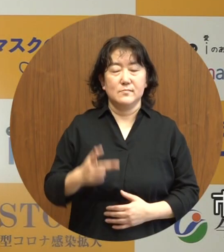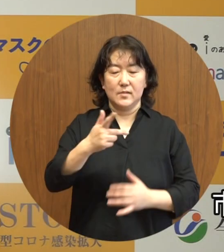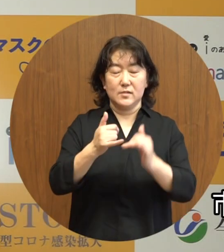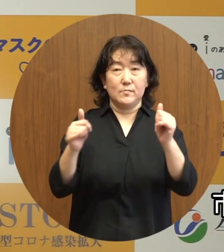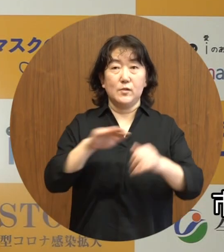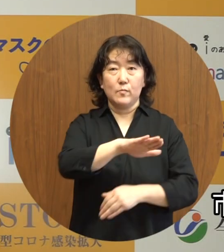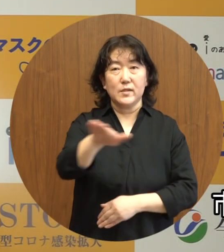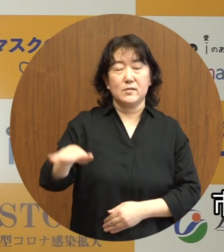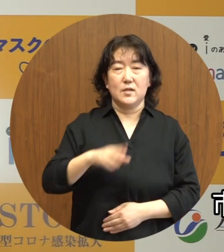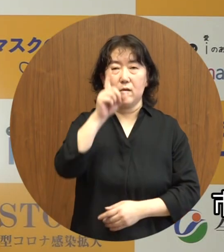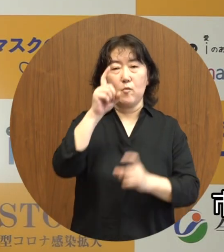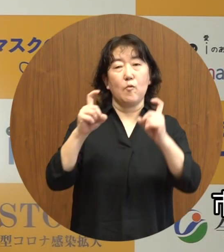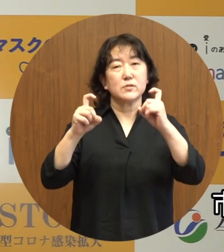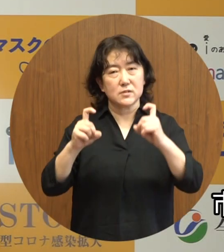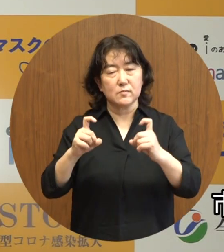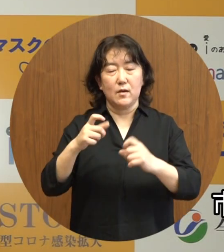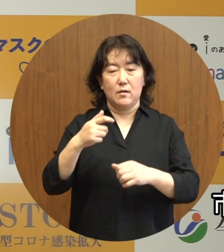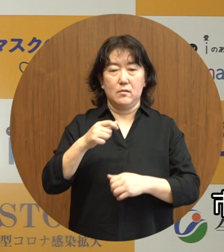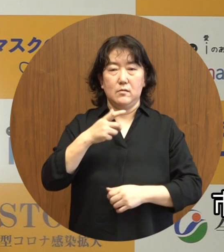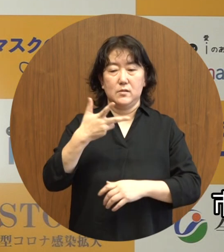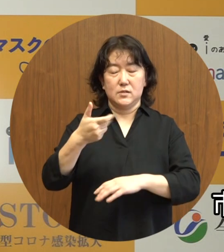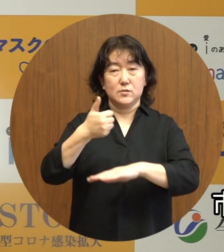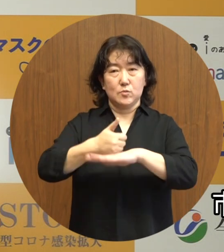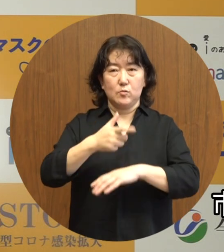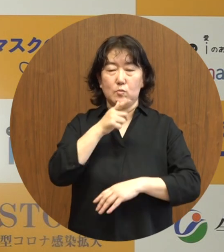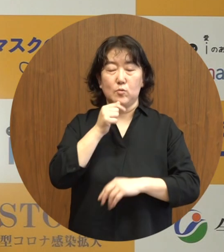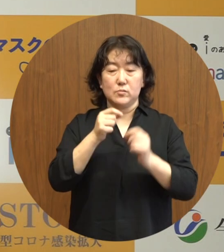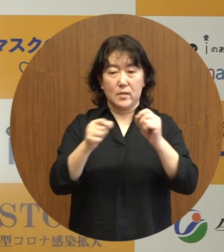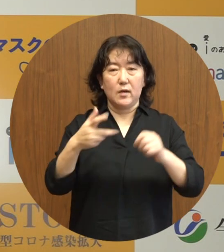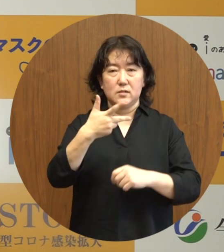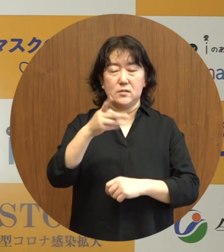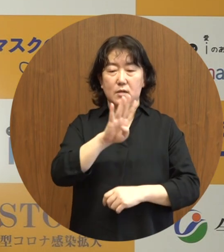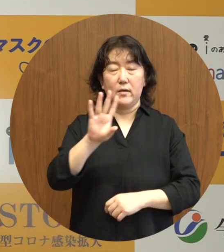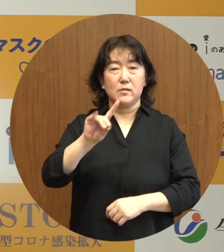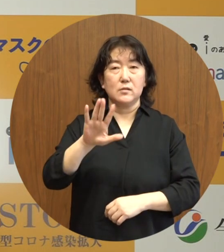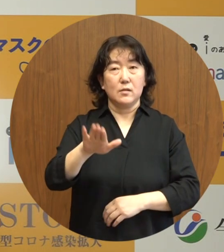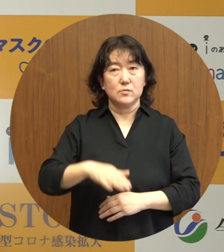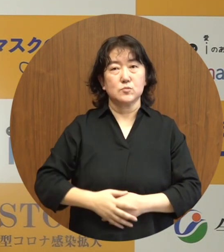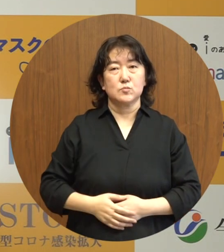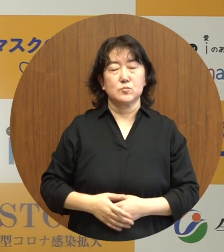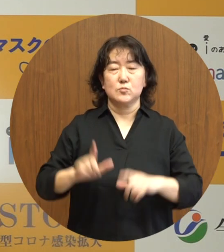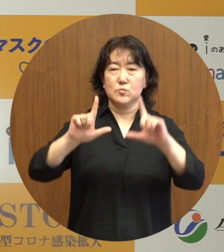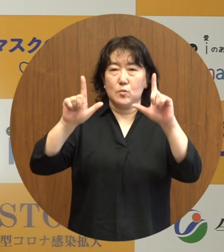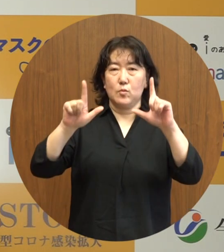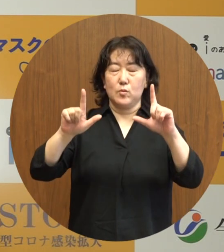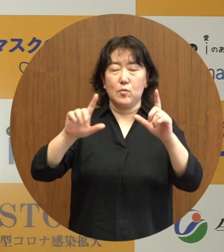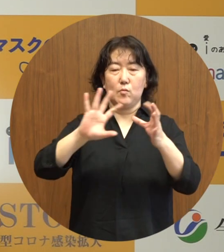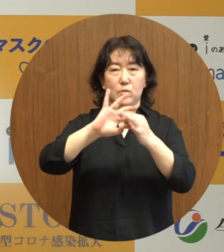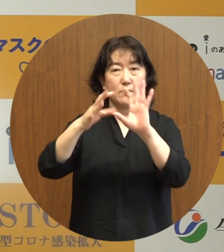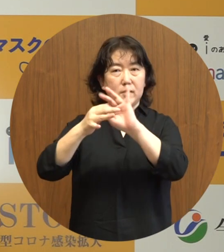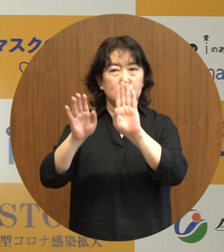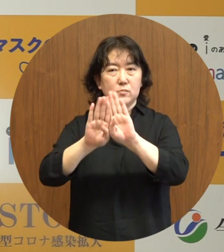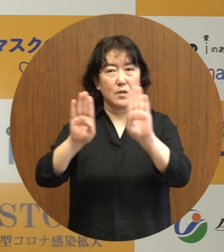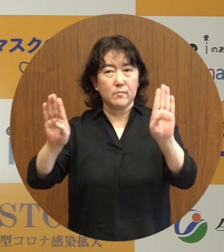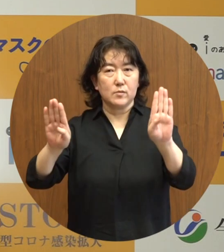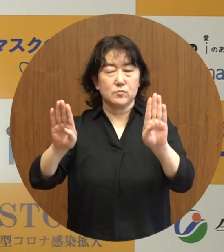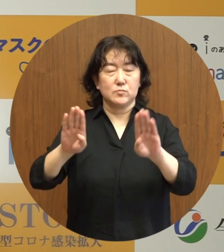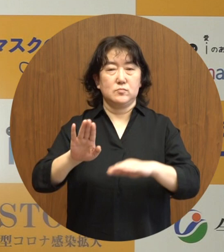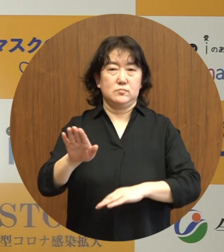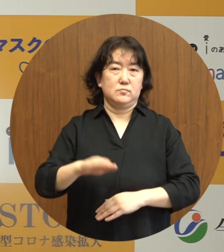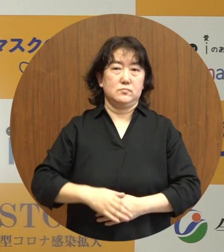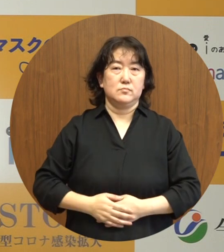市民の皆さん、こんにちは。市長の徳永茂樹です。いよいよ東京オリンピックが開幕いたします